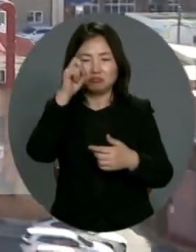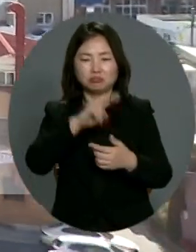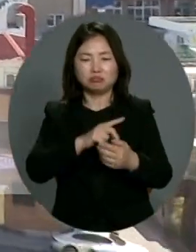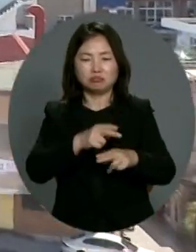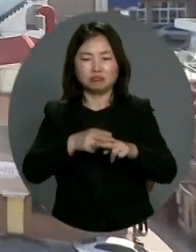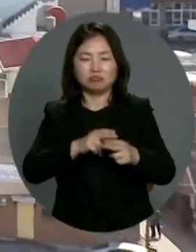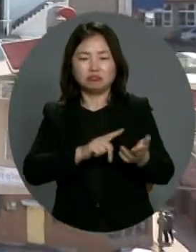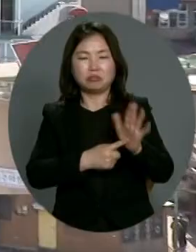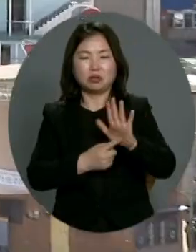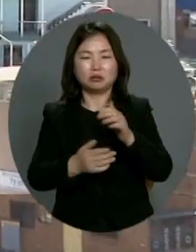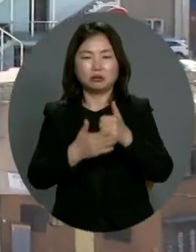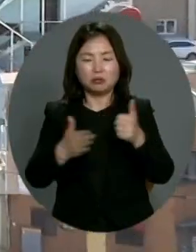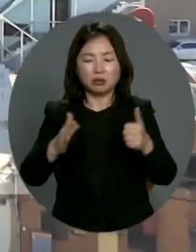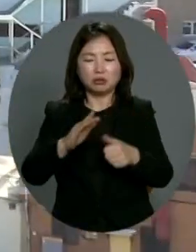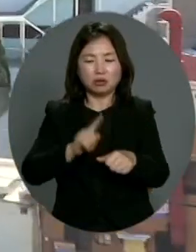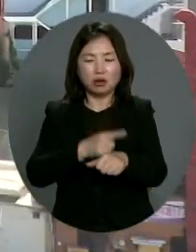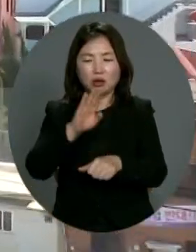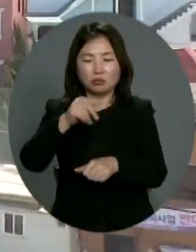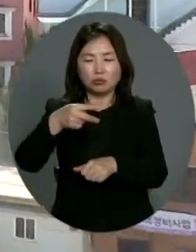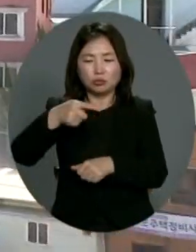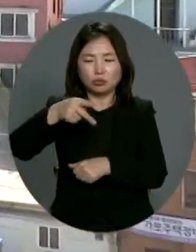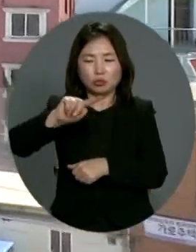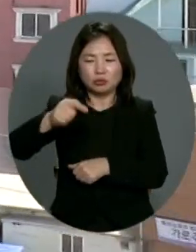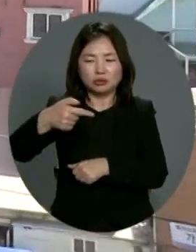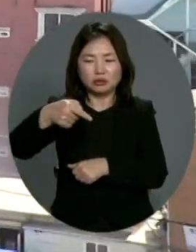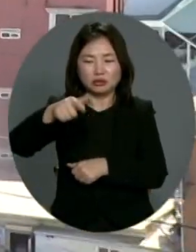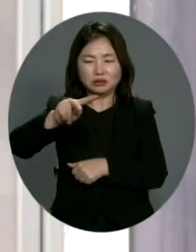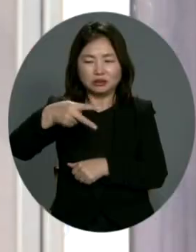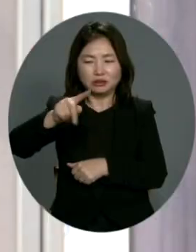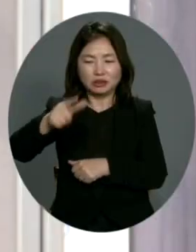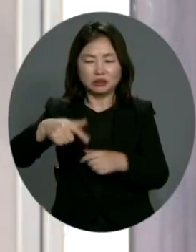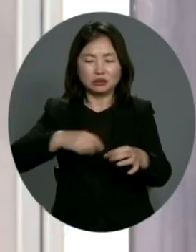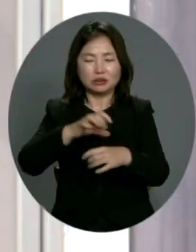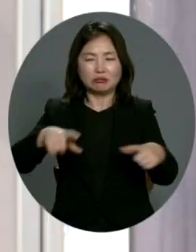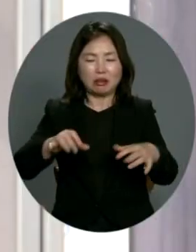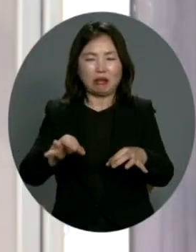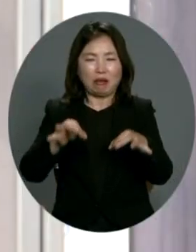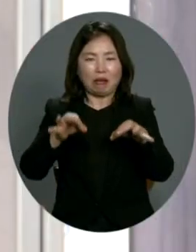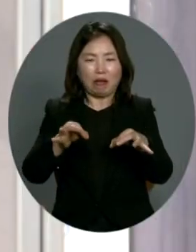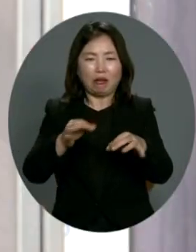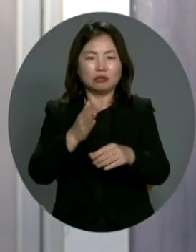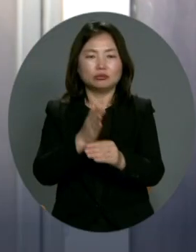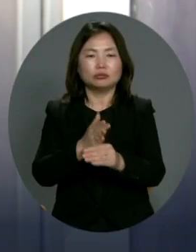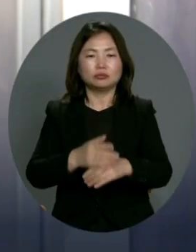꺼낸 계획에 벌써부터 부동산 시장만 들썩이고 있습니다.